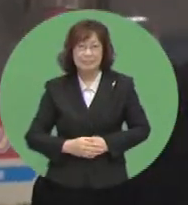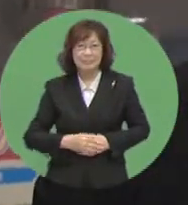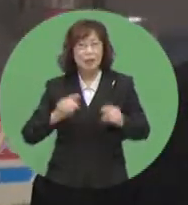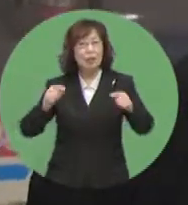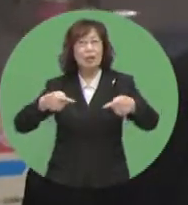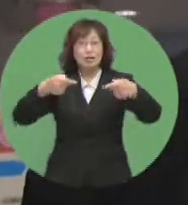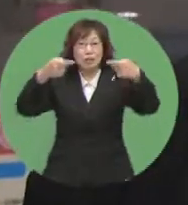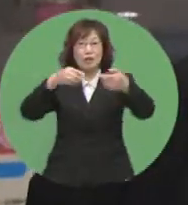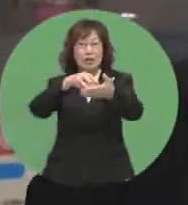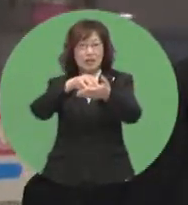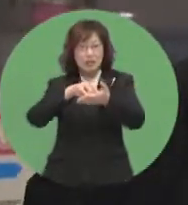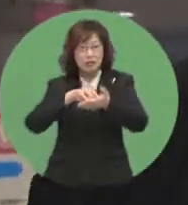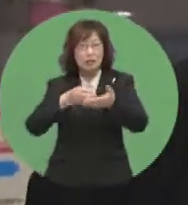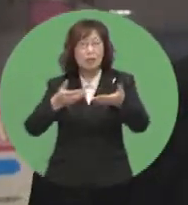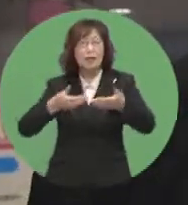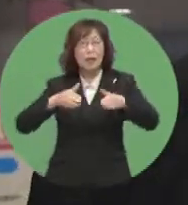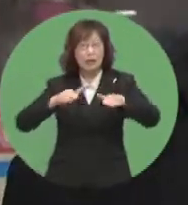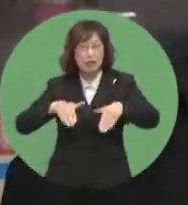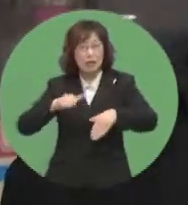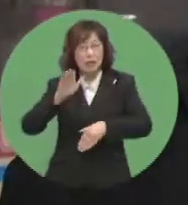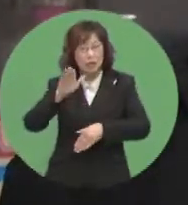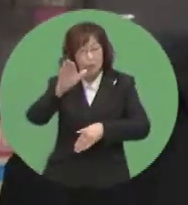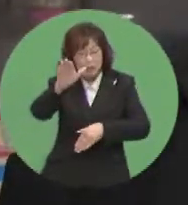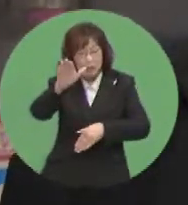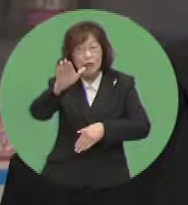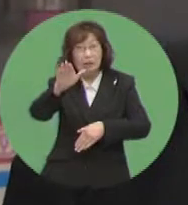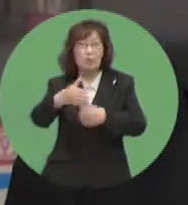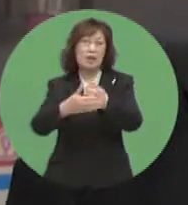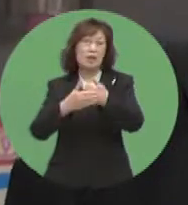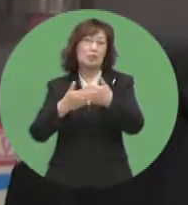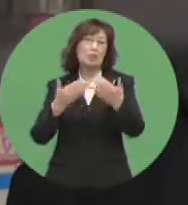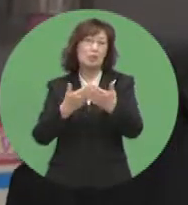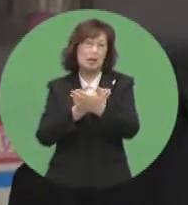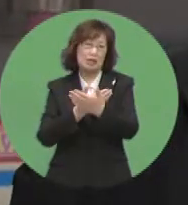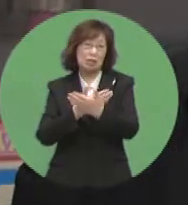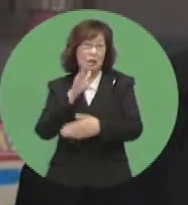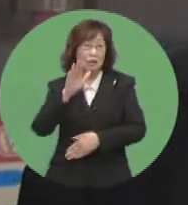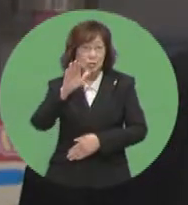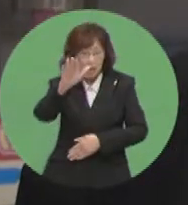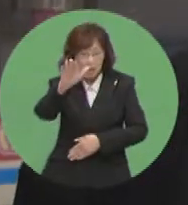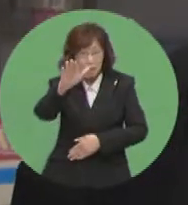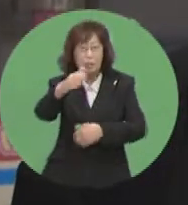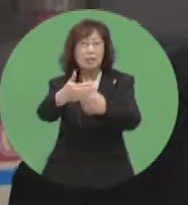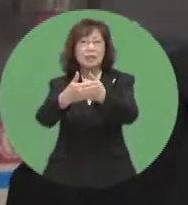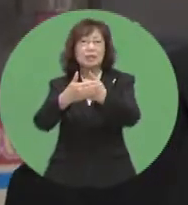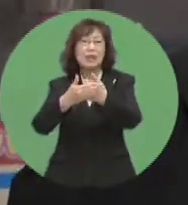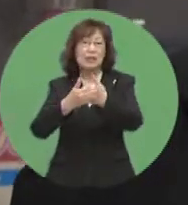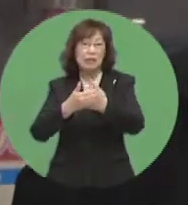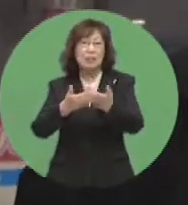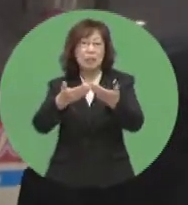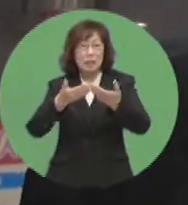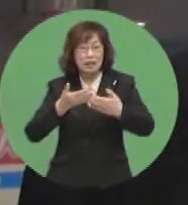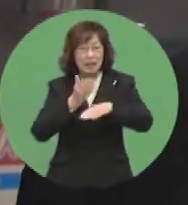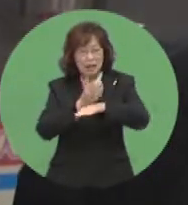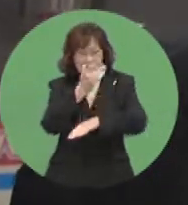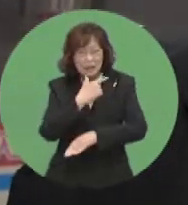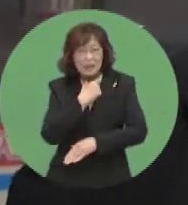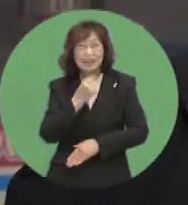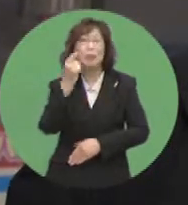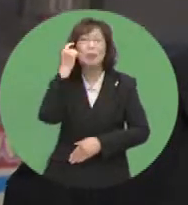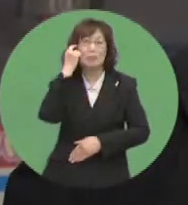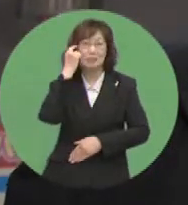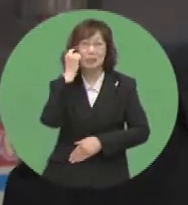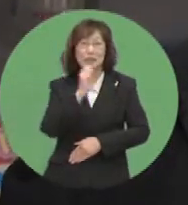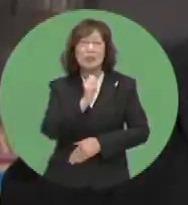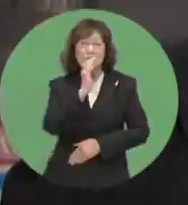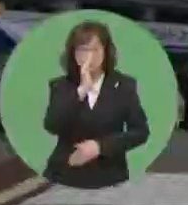たということ、やっぱりこれからの励みにもなりますし、これからもまたご声援いただけたらありがたいと思います。またよろ